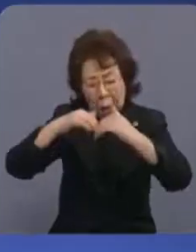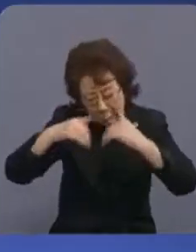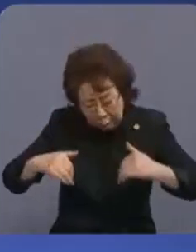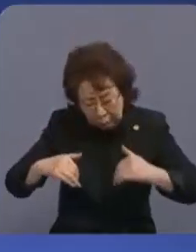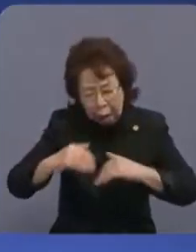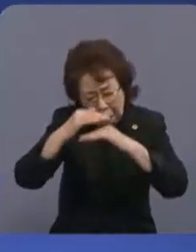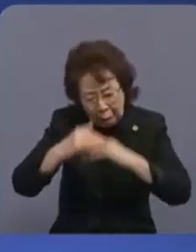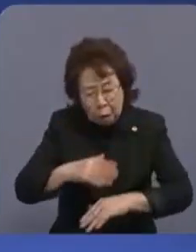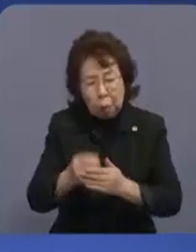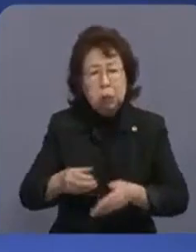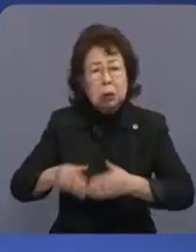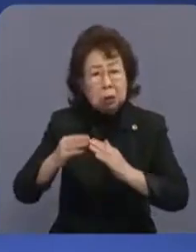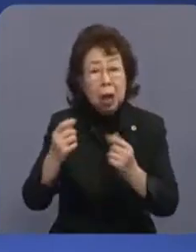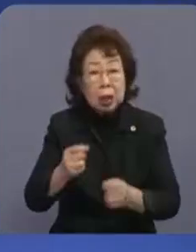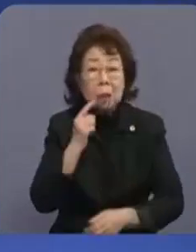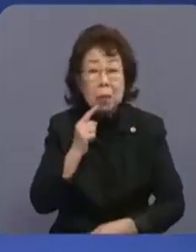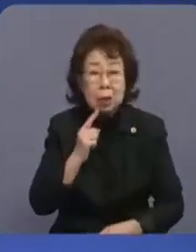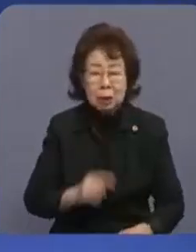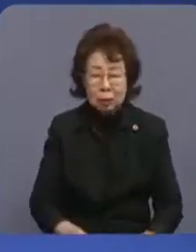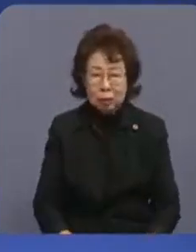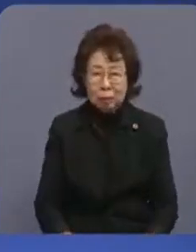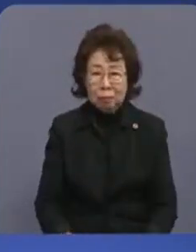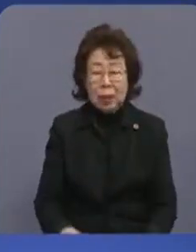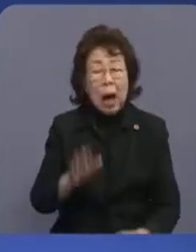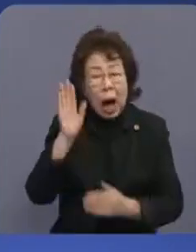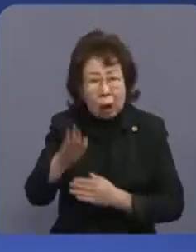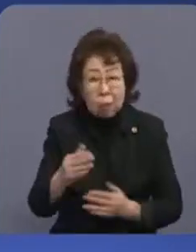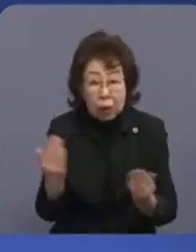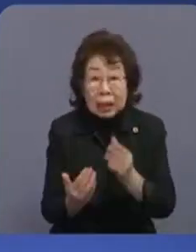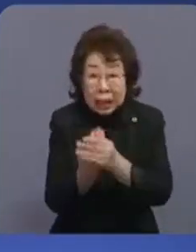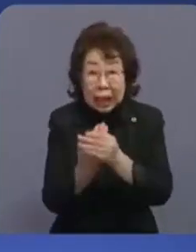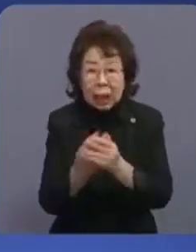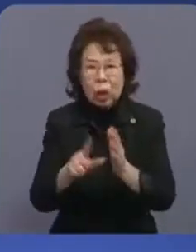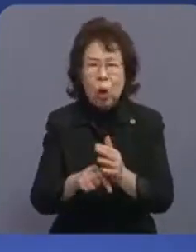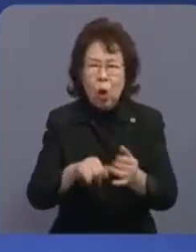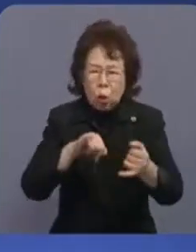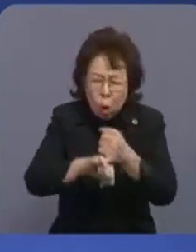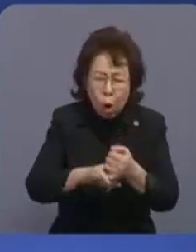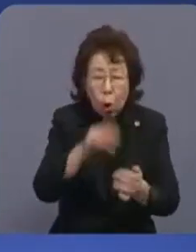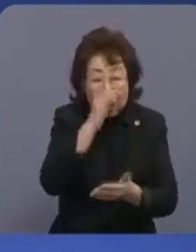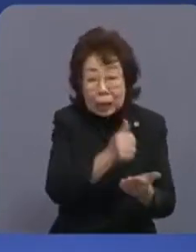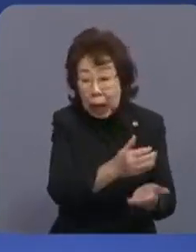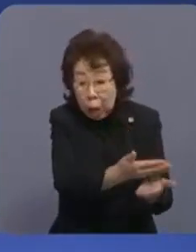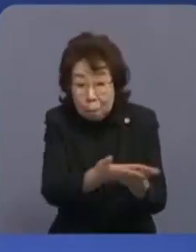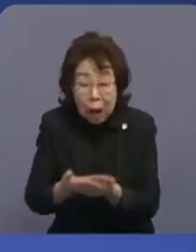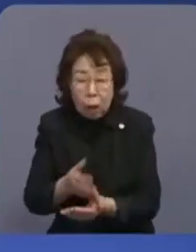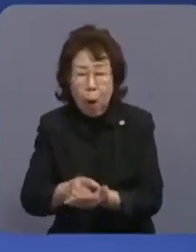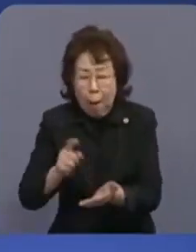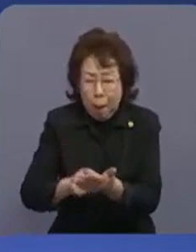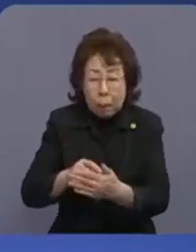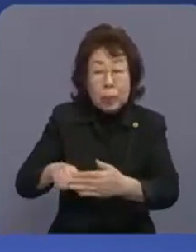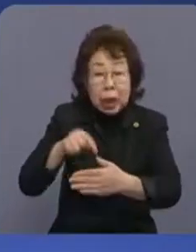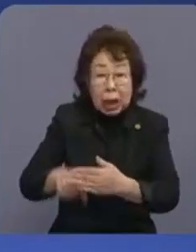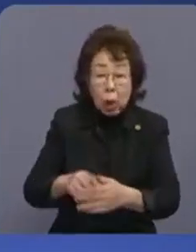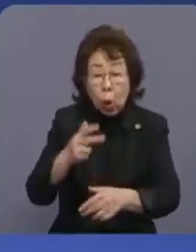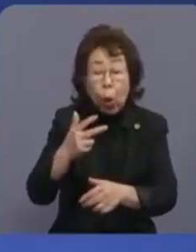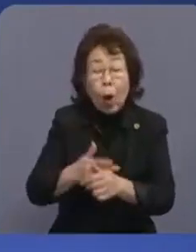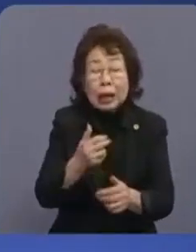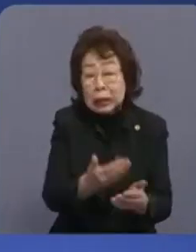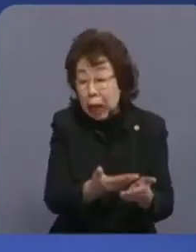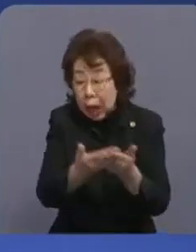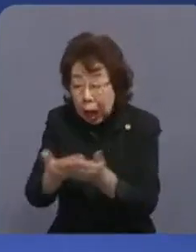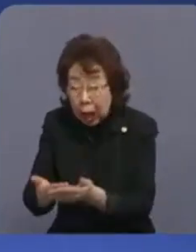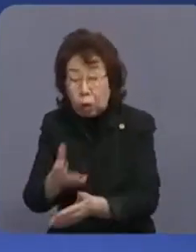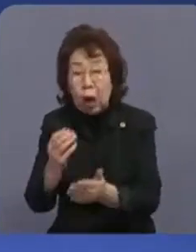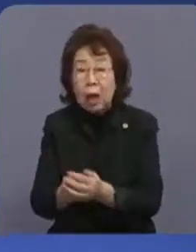매뉴얼을 수립한 것으로 전해집니다 우선 앞으로 이런 일이 생기면 일단 환자를 받고 응급실 내에 있는 환자를 운반하는